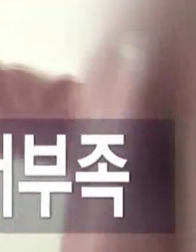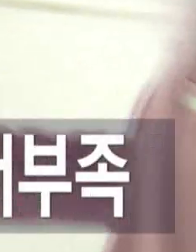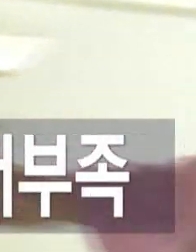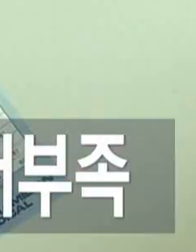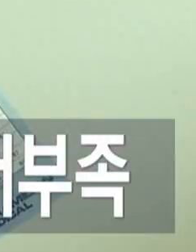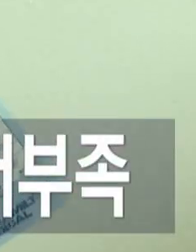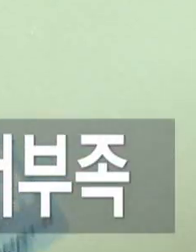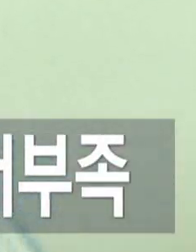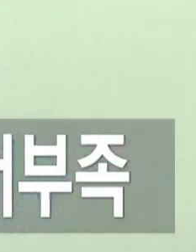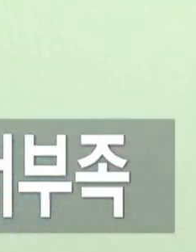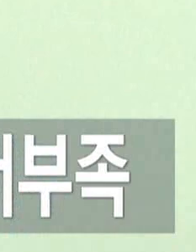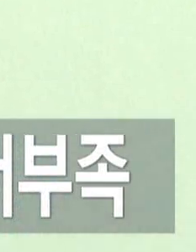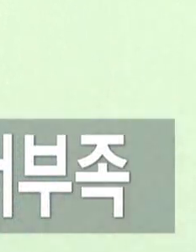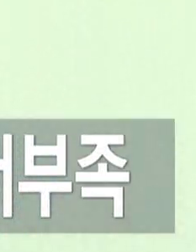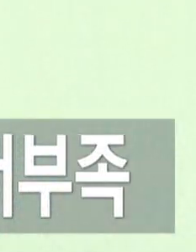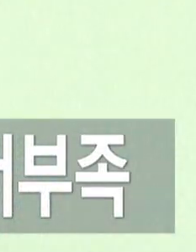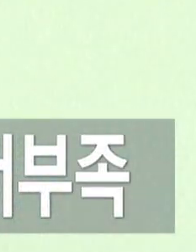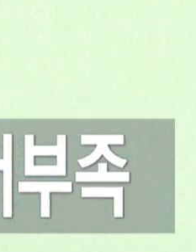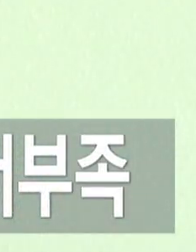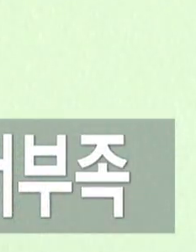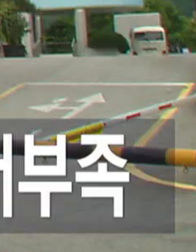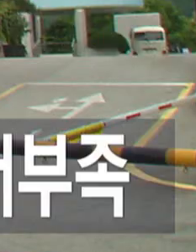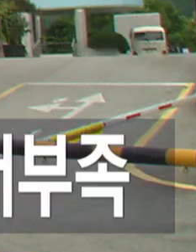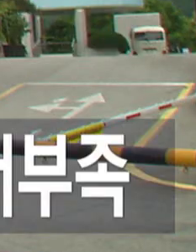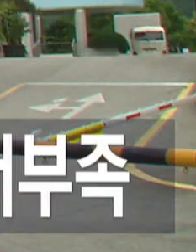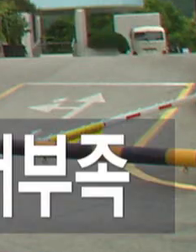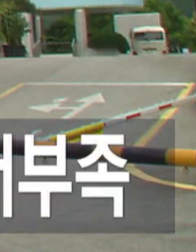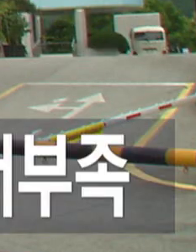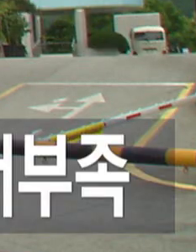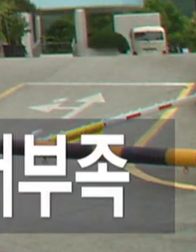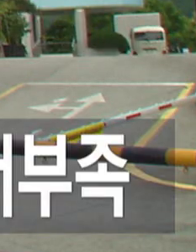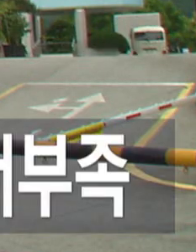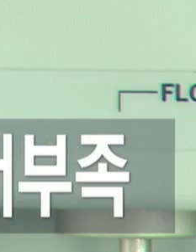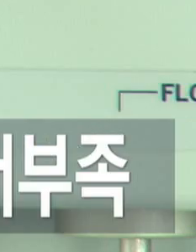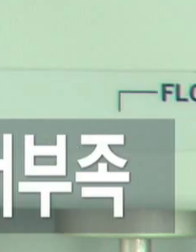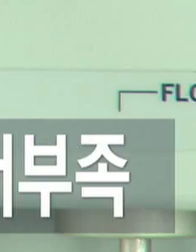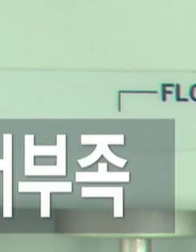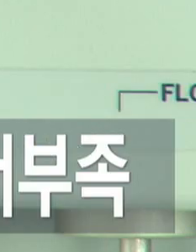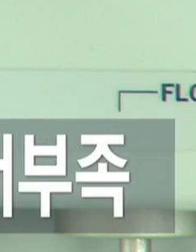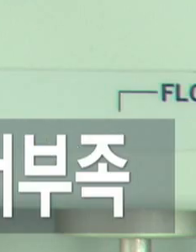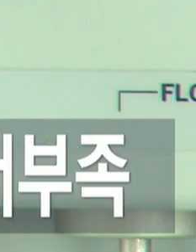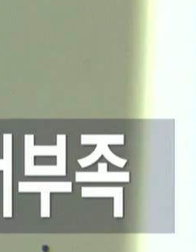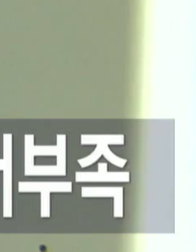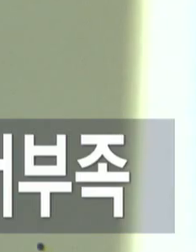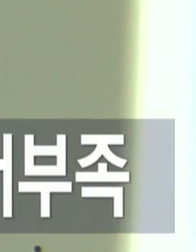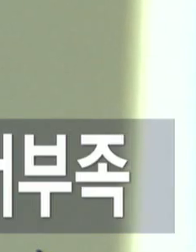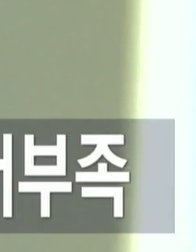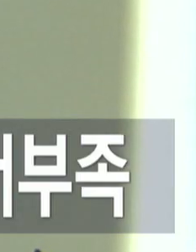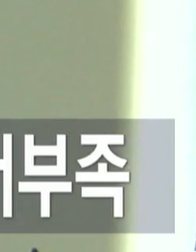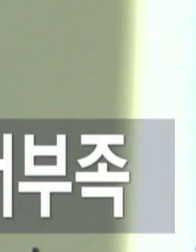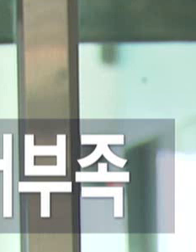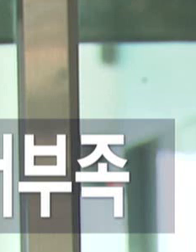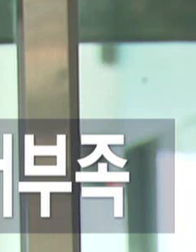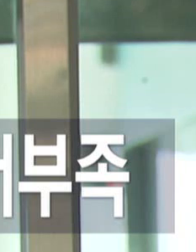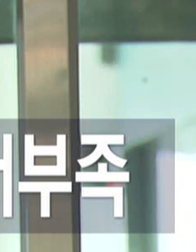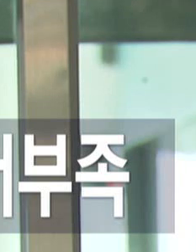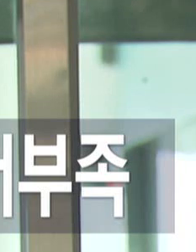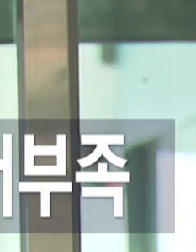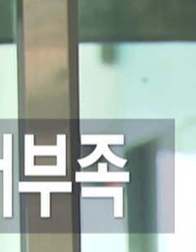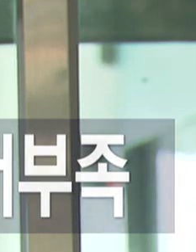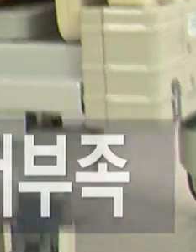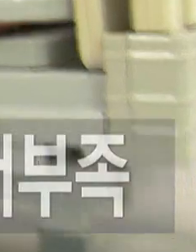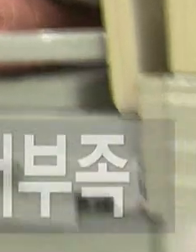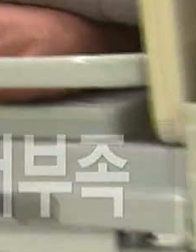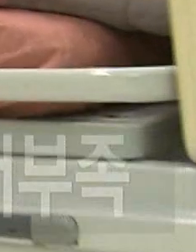광주에서도 추가로 코로나19 확진자가 발생하면서 인근 전남 지역도 비상입니다. 환자 발생 시 가장 필수 시설인